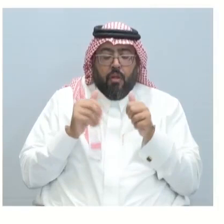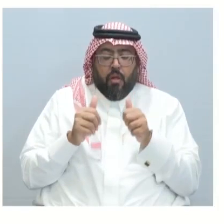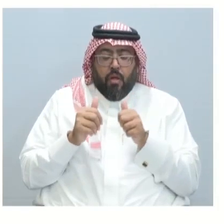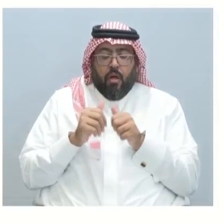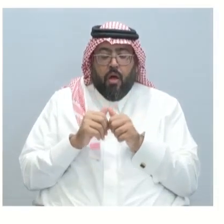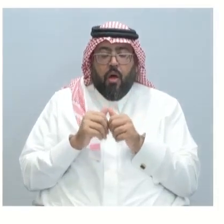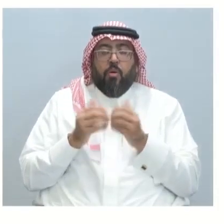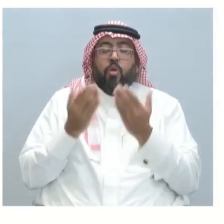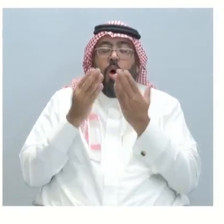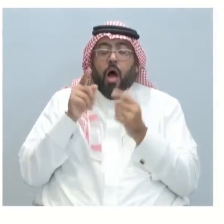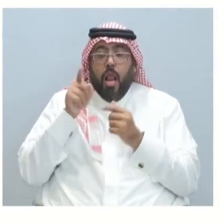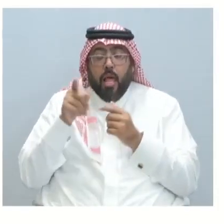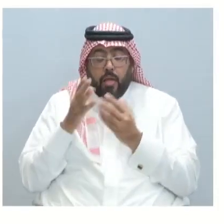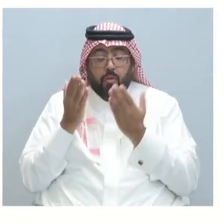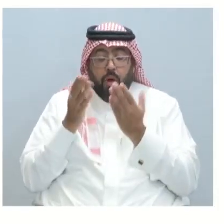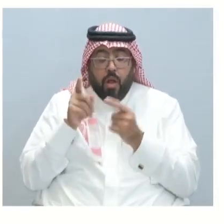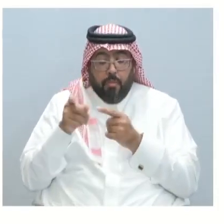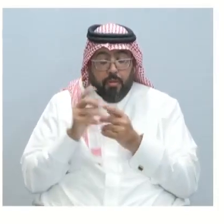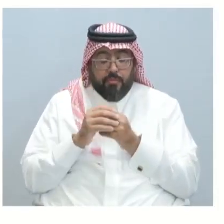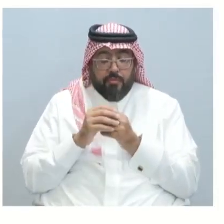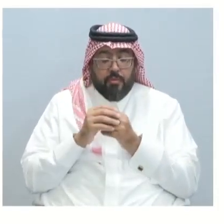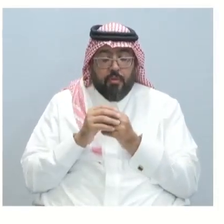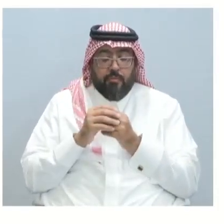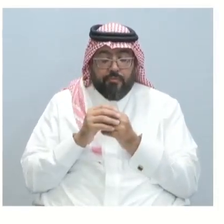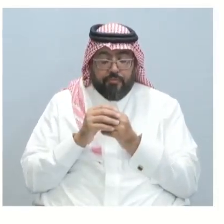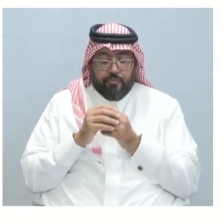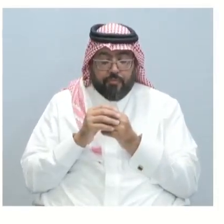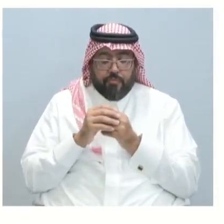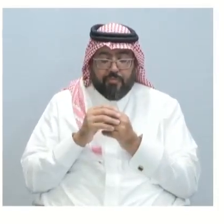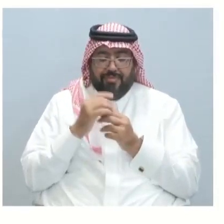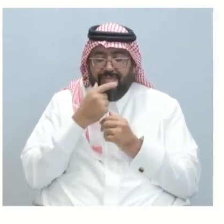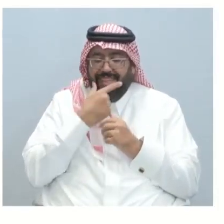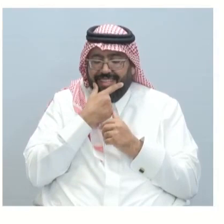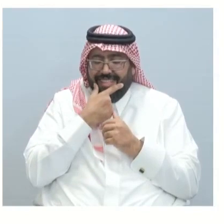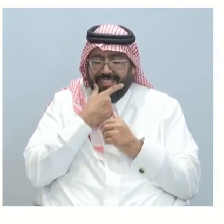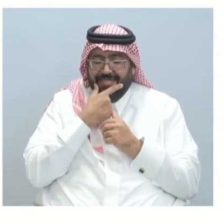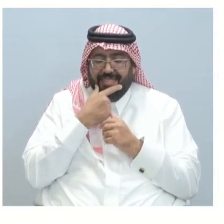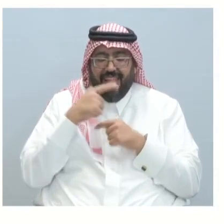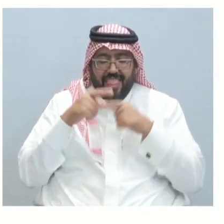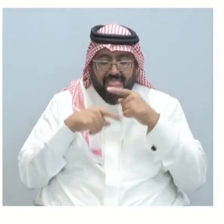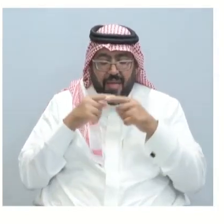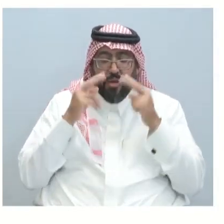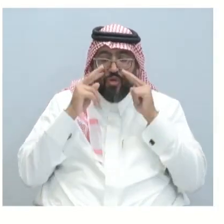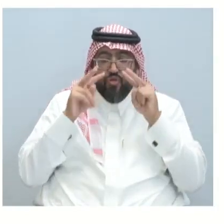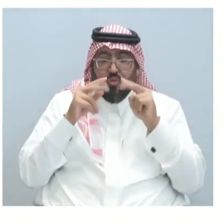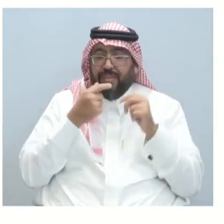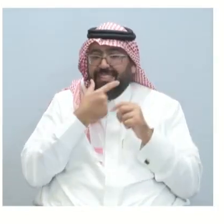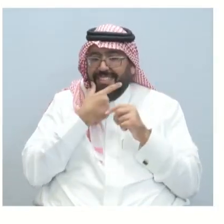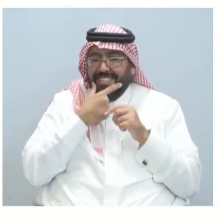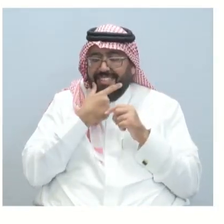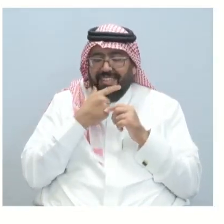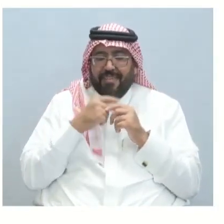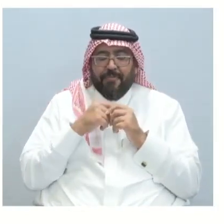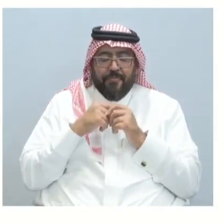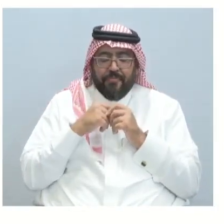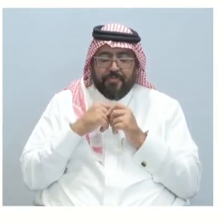نقول دعائهما لك هذا دليل على رضا رضاء والديك عنك ايضا ابتسامته عندما